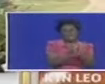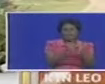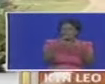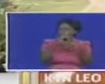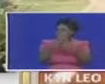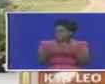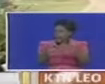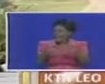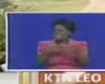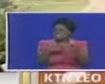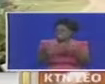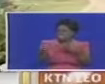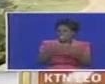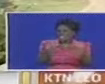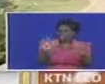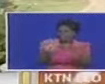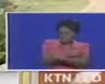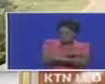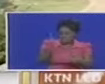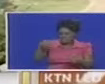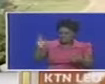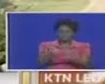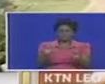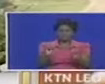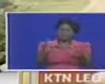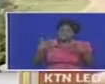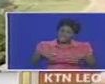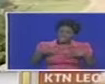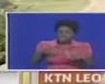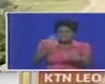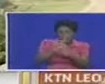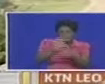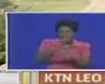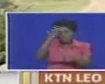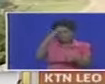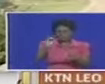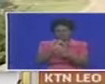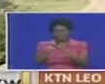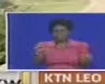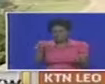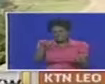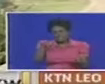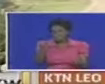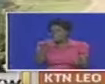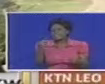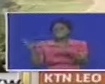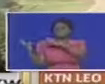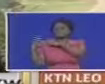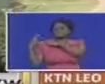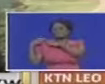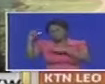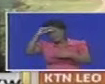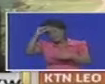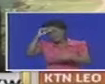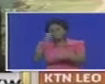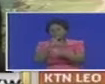ishara kamili kwamba mpango huu umefaulu. Wengi hawautambui, na wanaoelewa wanasema ni jukumu la serikali kuhakikisha